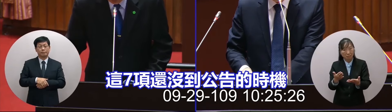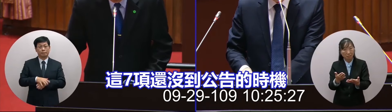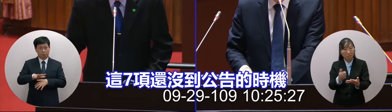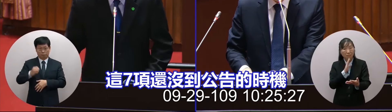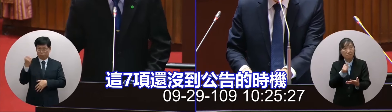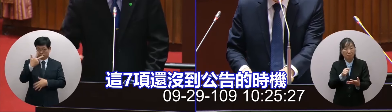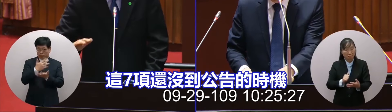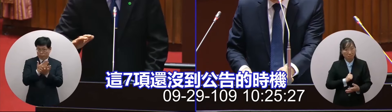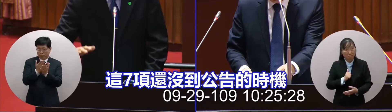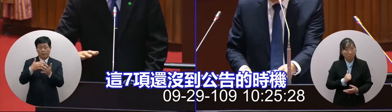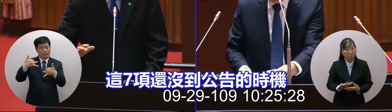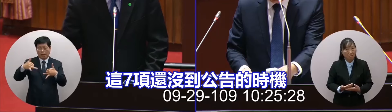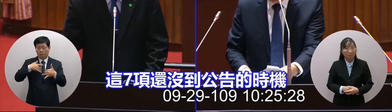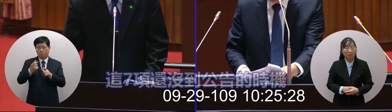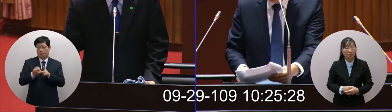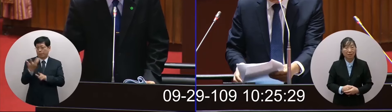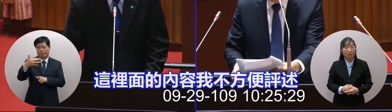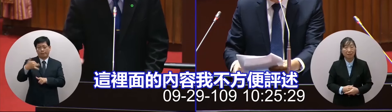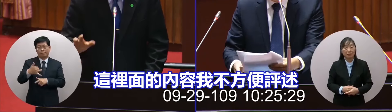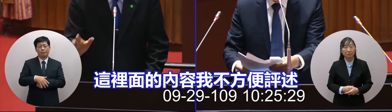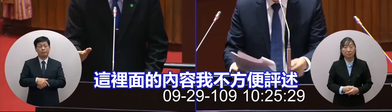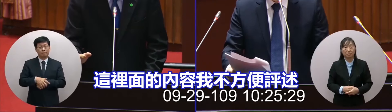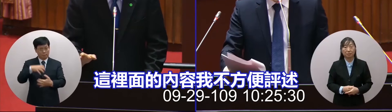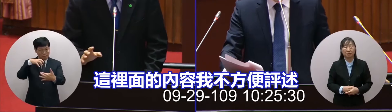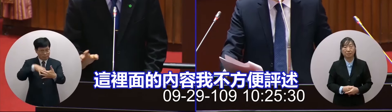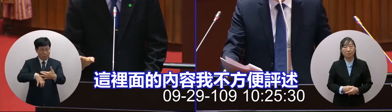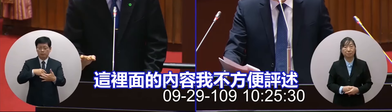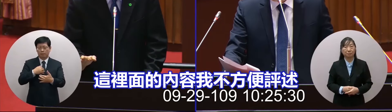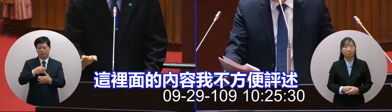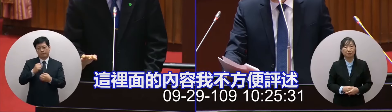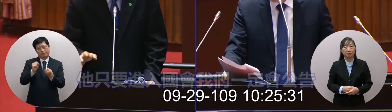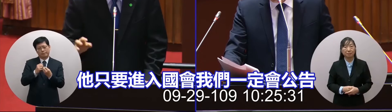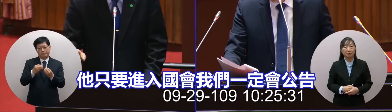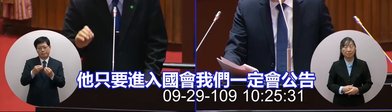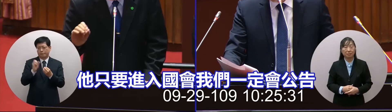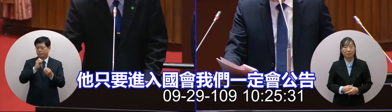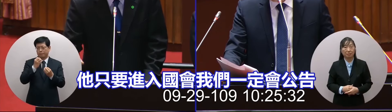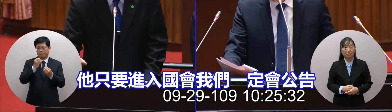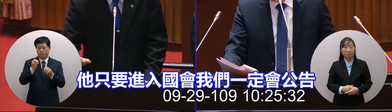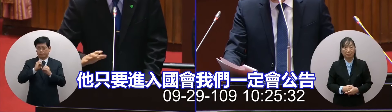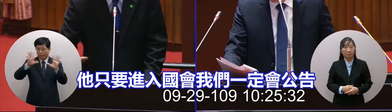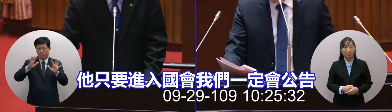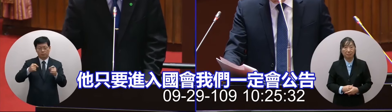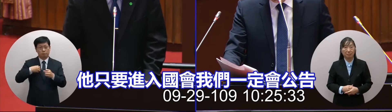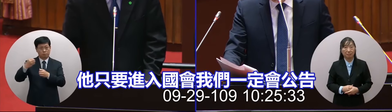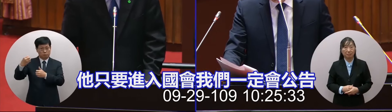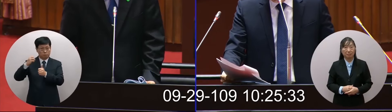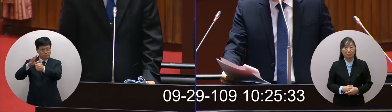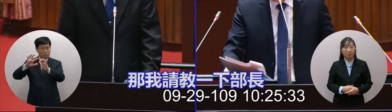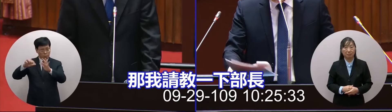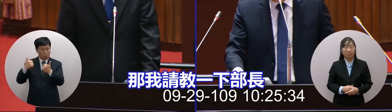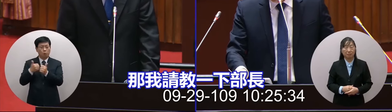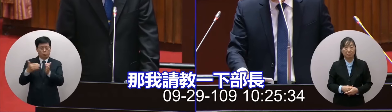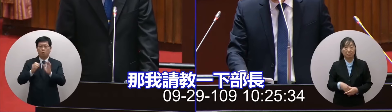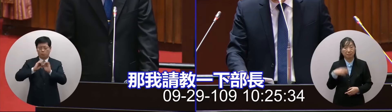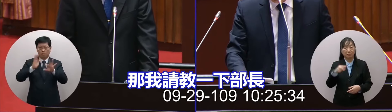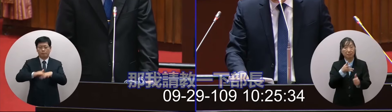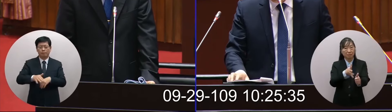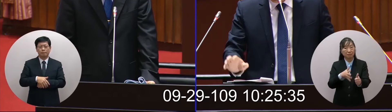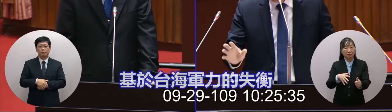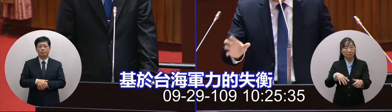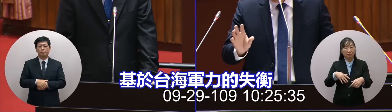这七项，因为还没到公告的时机，那这里面的内容我们不方便评述。那他只要知会国会，我们一定会公告。 那我请教一下